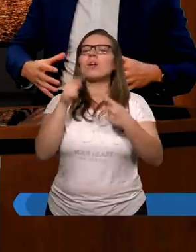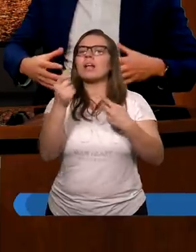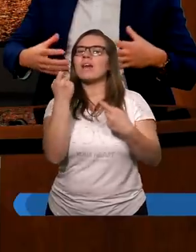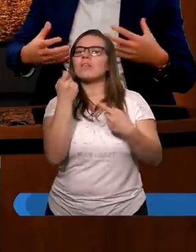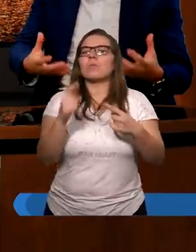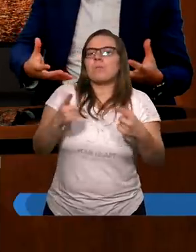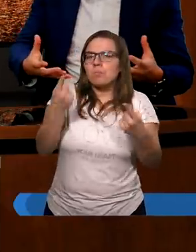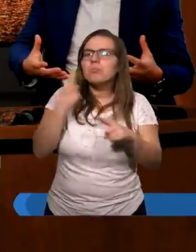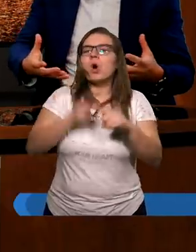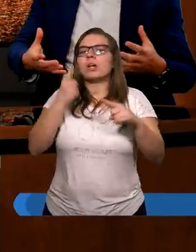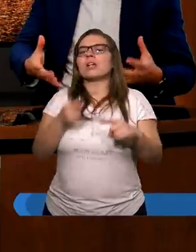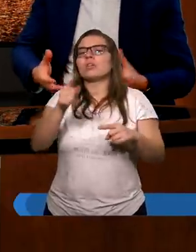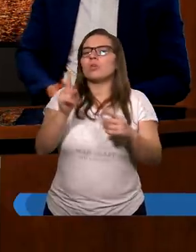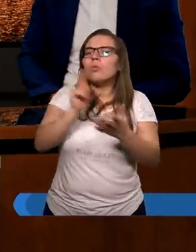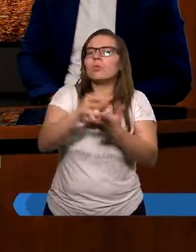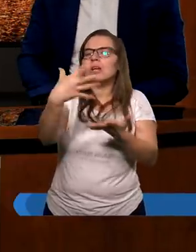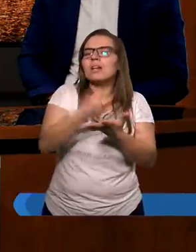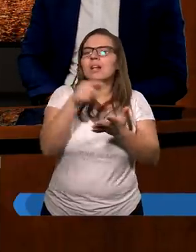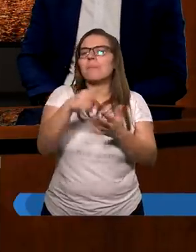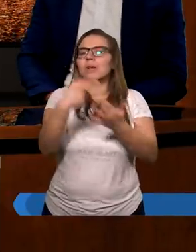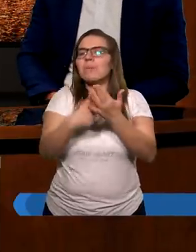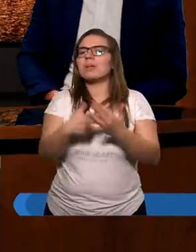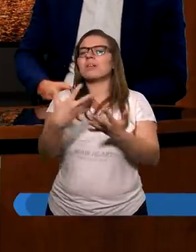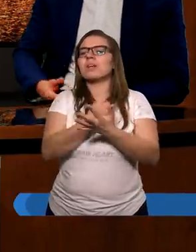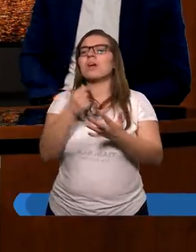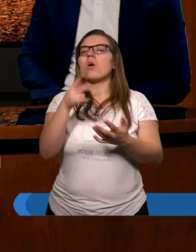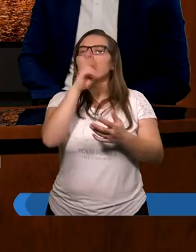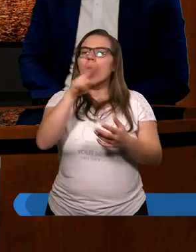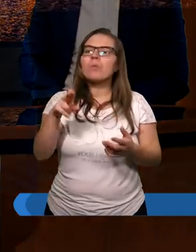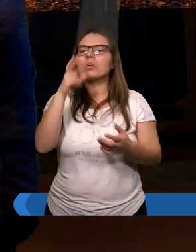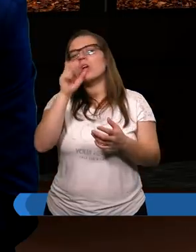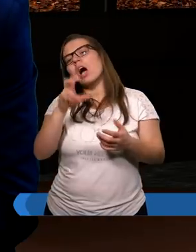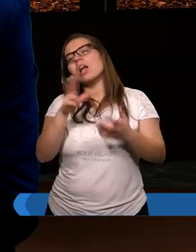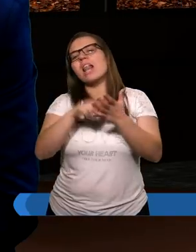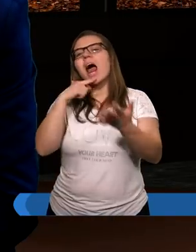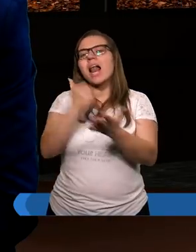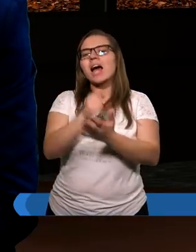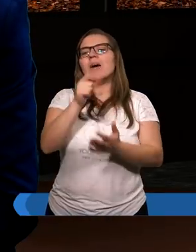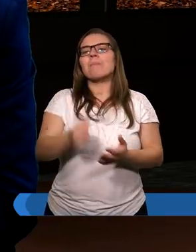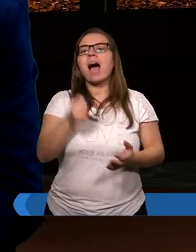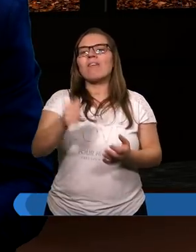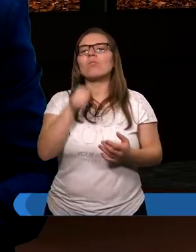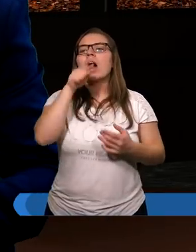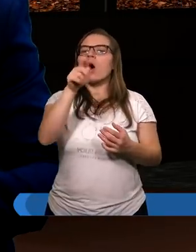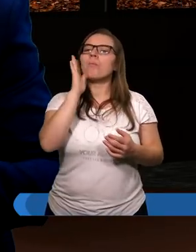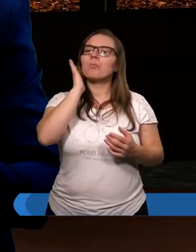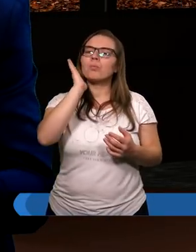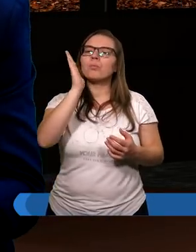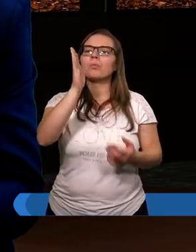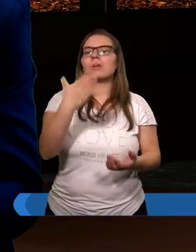oni postanowili, że dadzą właśnie te przypisy, ale tak jak popatrzymy choćby na listy Pawła, to on później